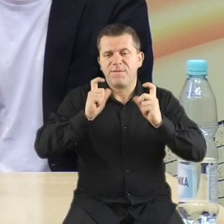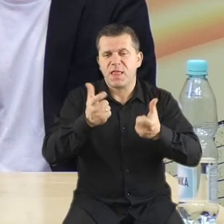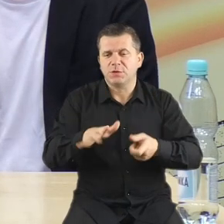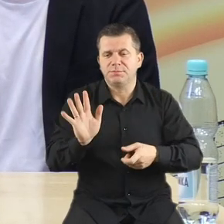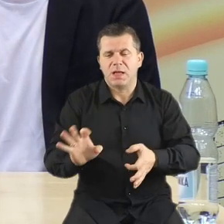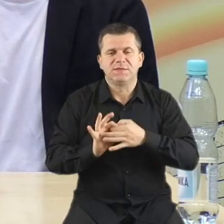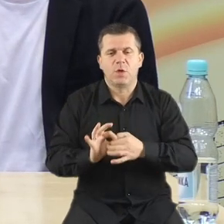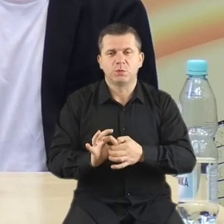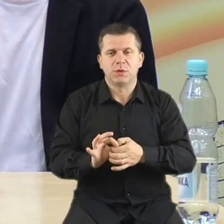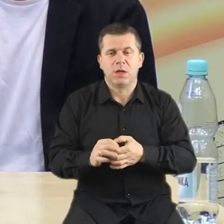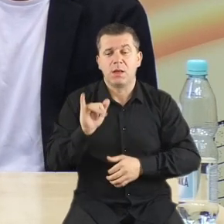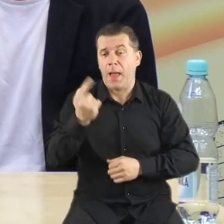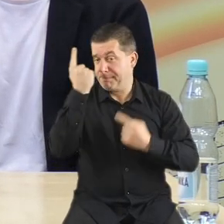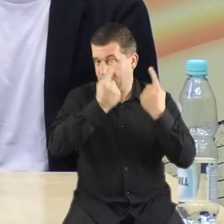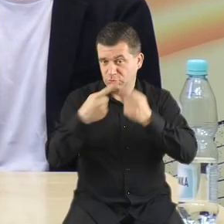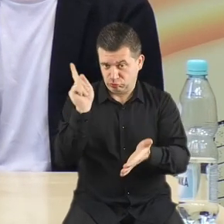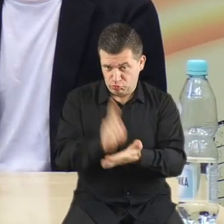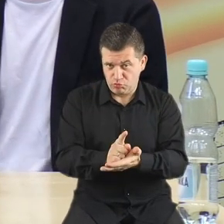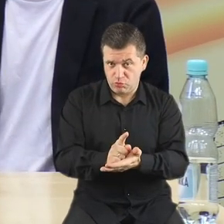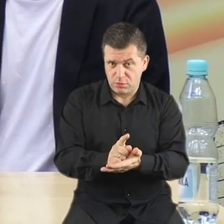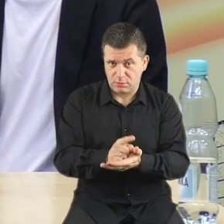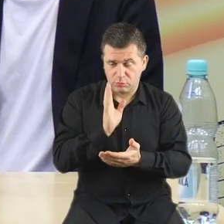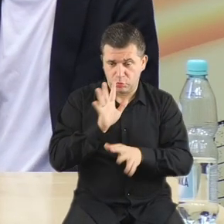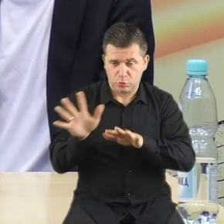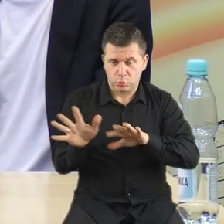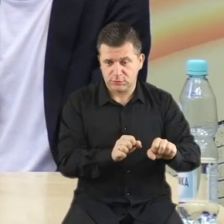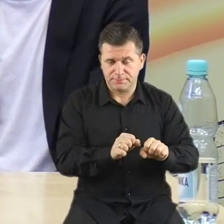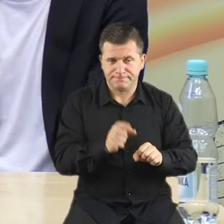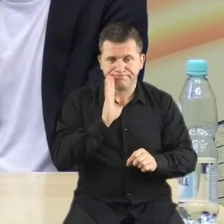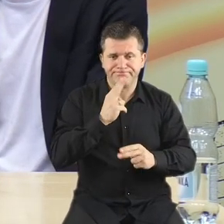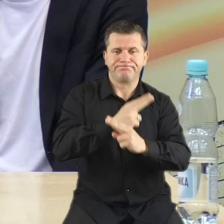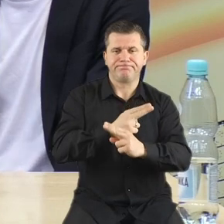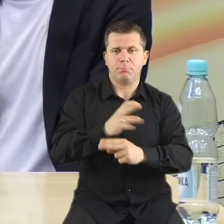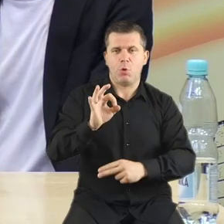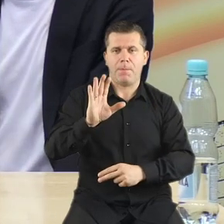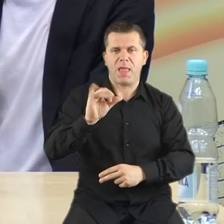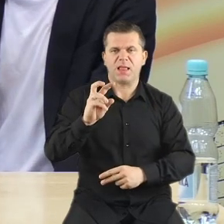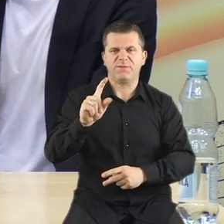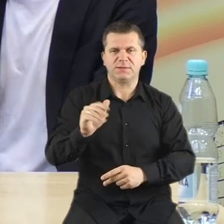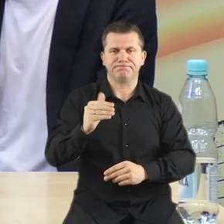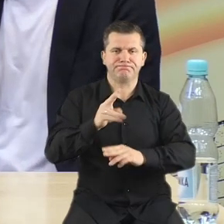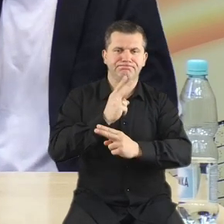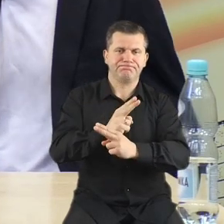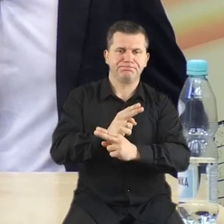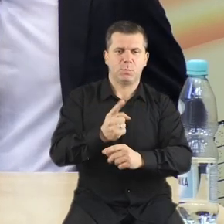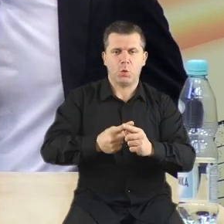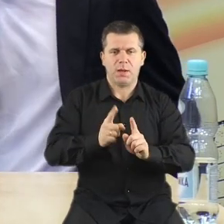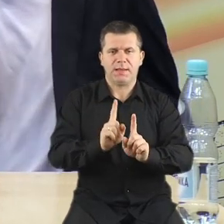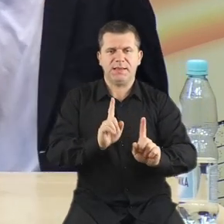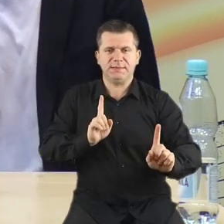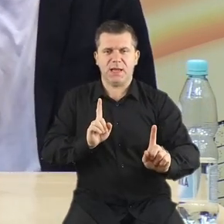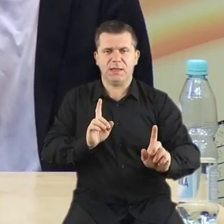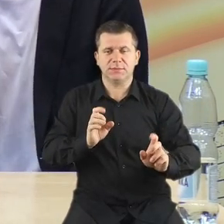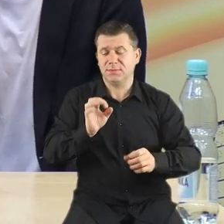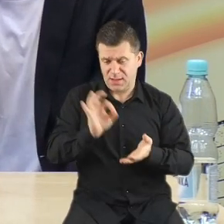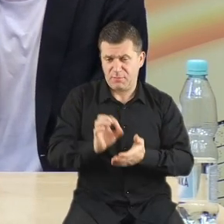są z nimi związane, jak pan sądzi, czy udało się panu zachować obiektywizm, jakiś taki dystans? Pani co, myślę, że